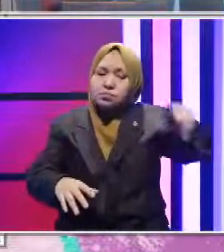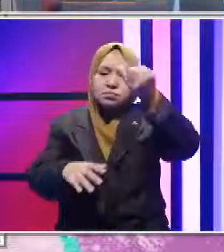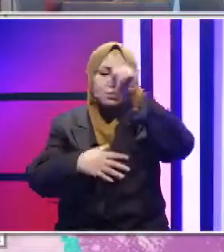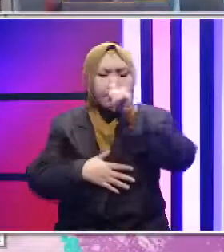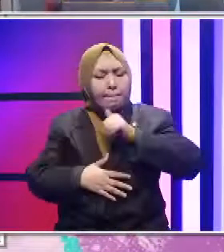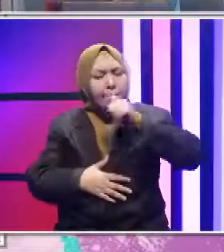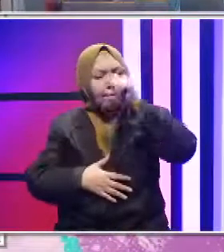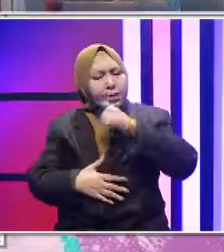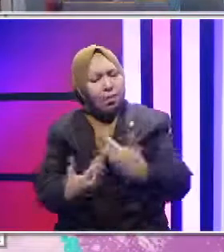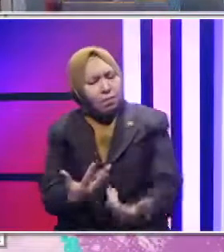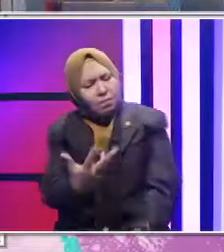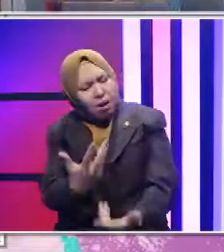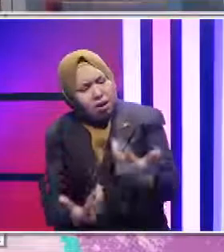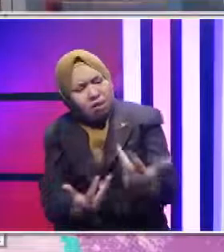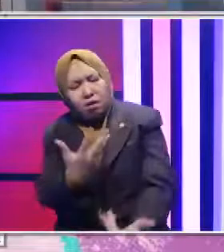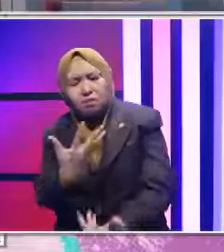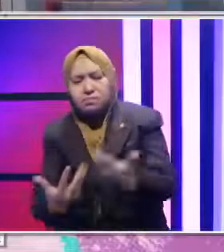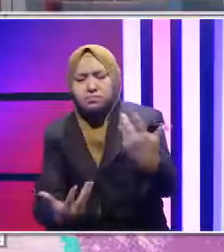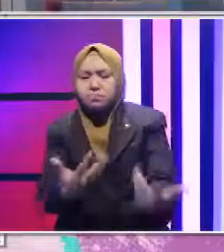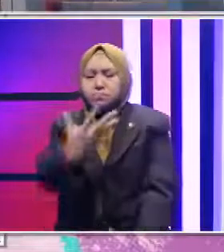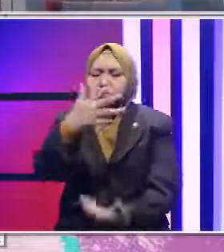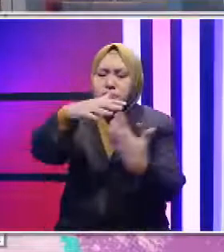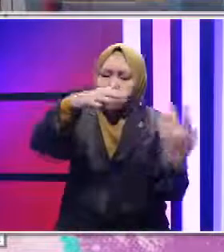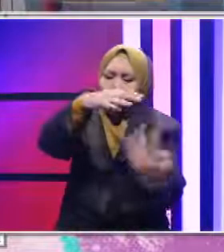يصلونها يوم